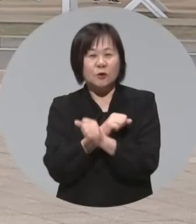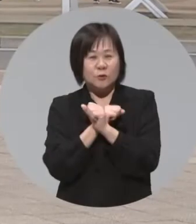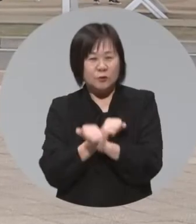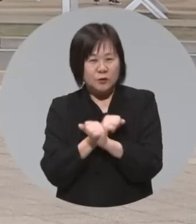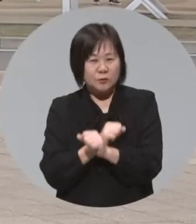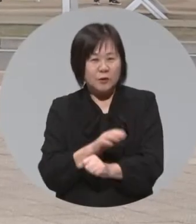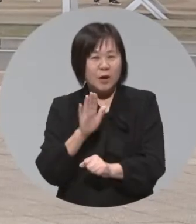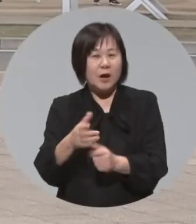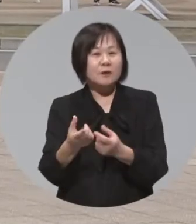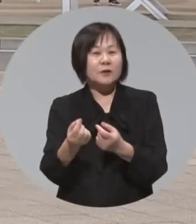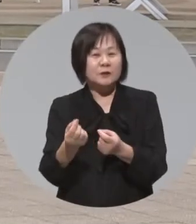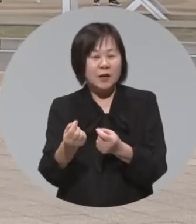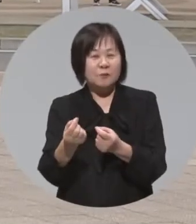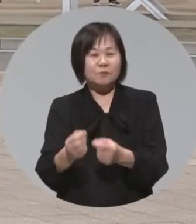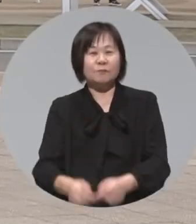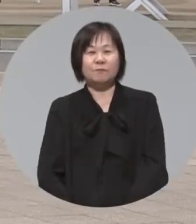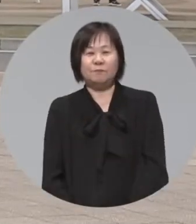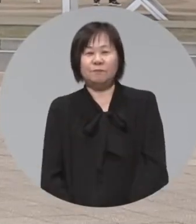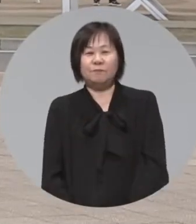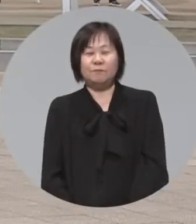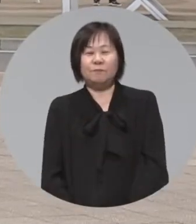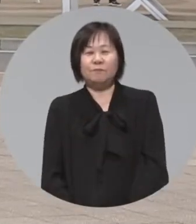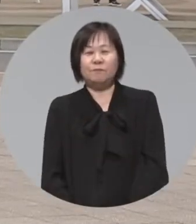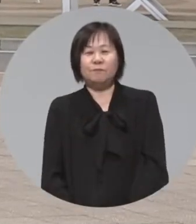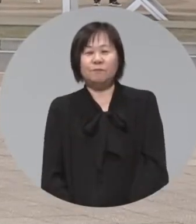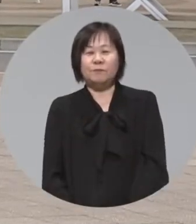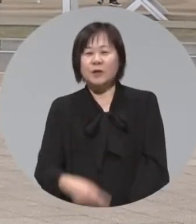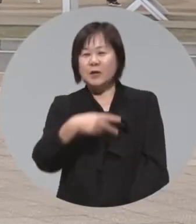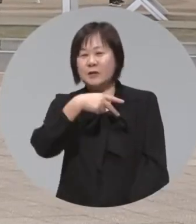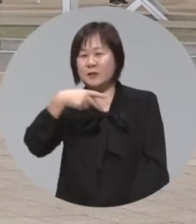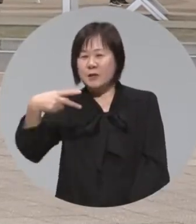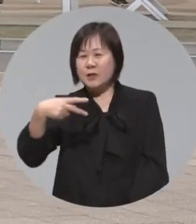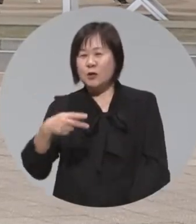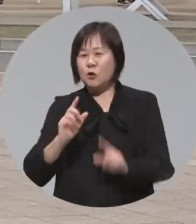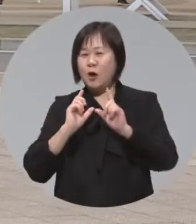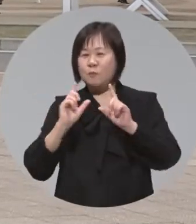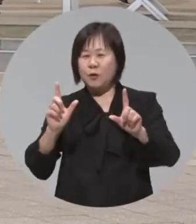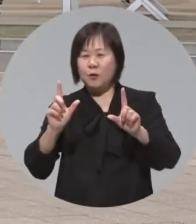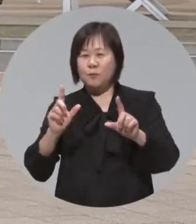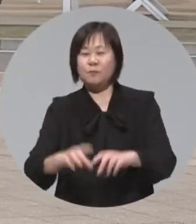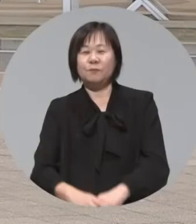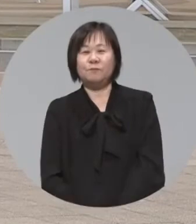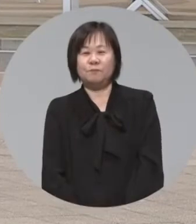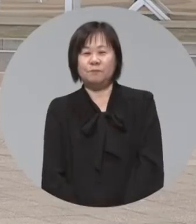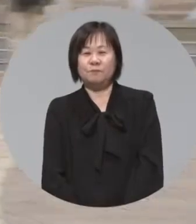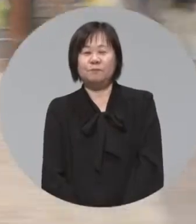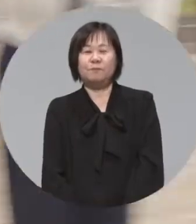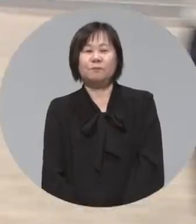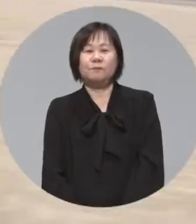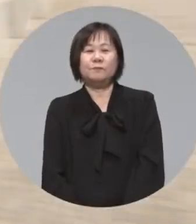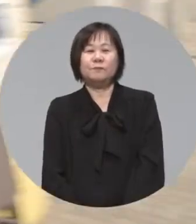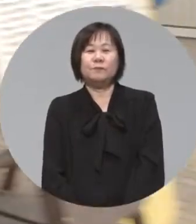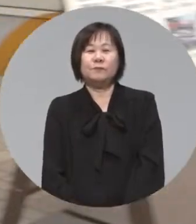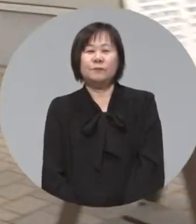ね。それでは人気アトラクション第2位を発表しましょう。第2位は